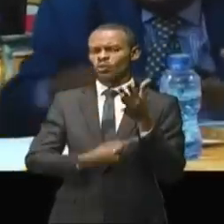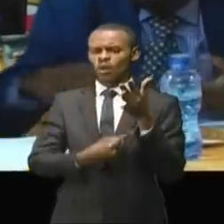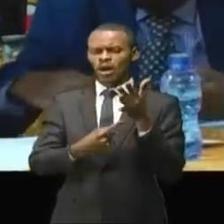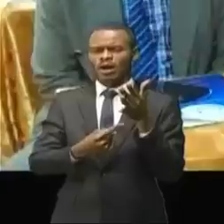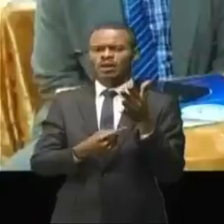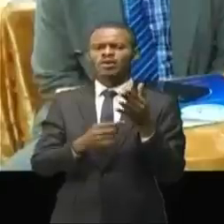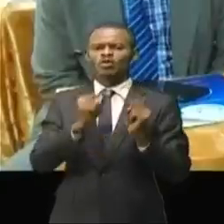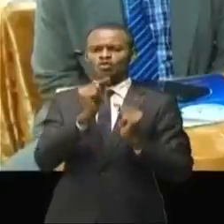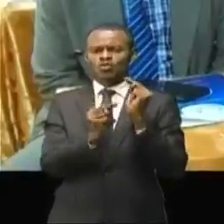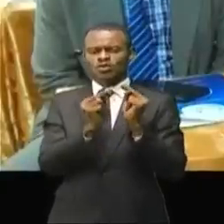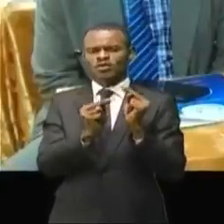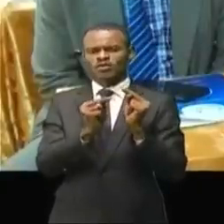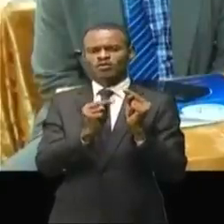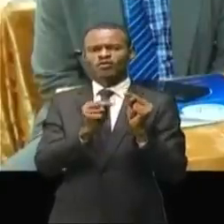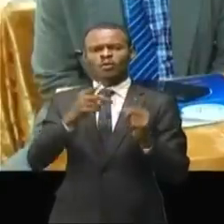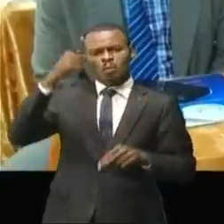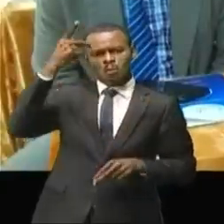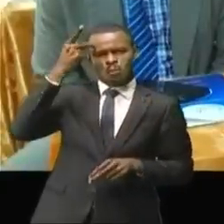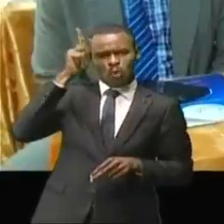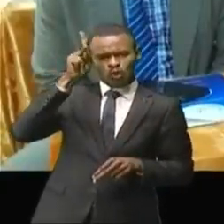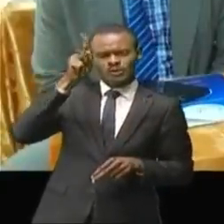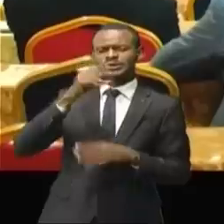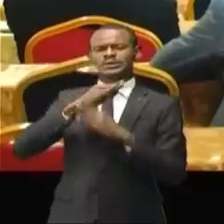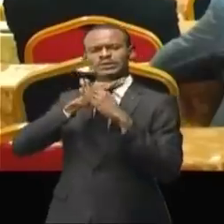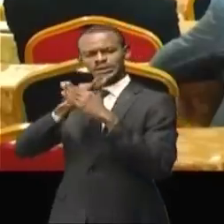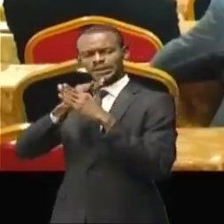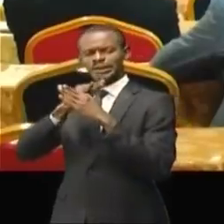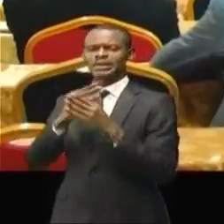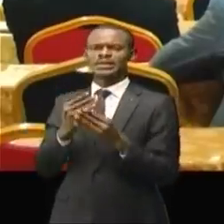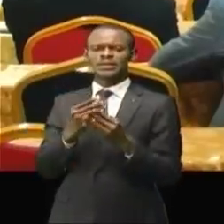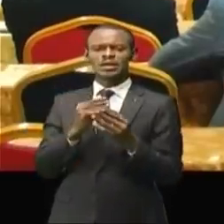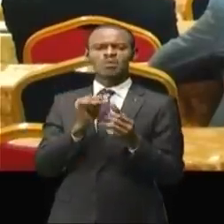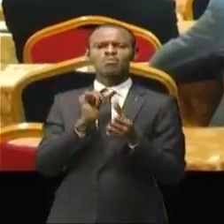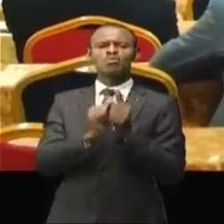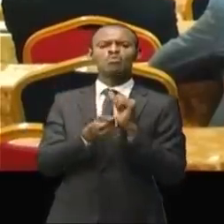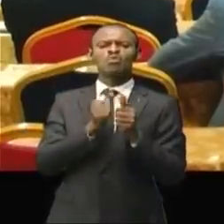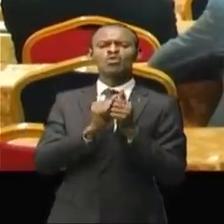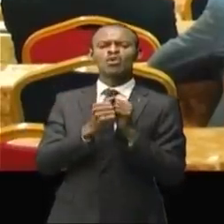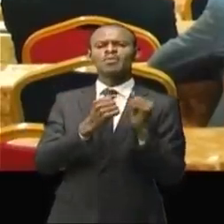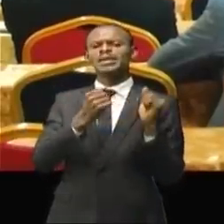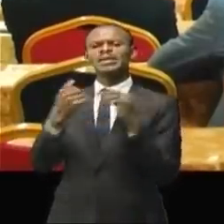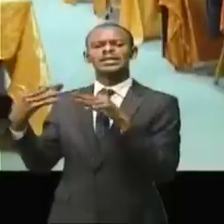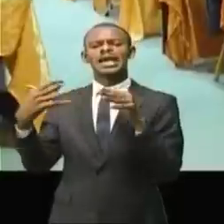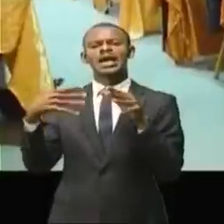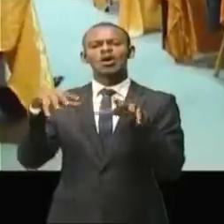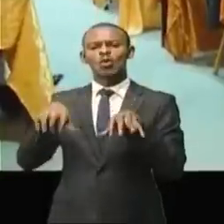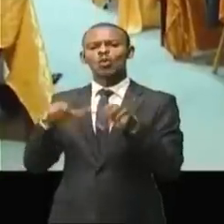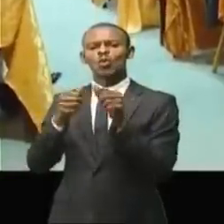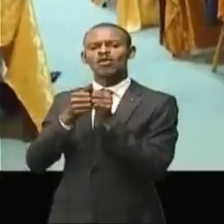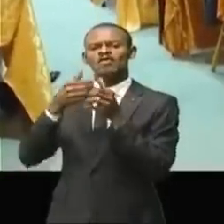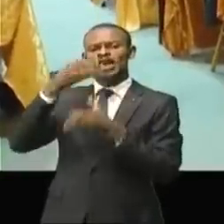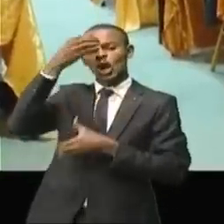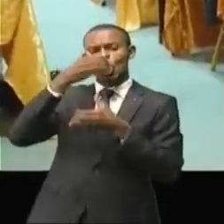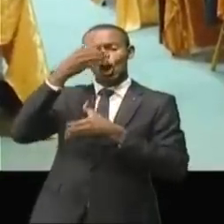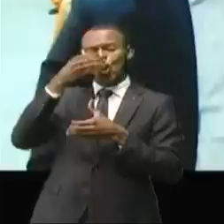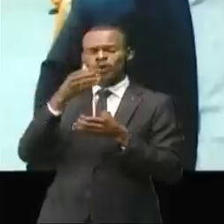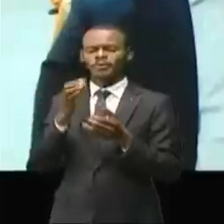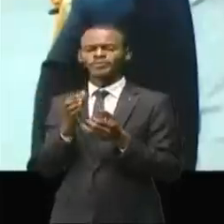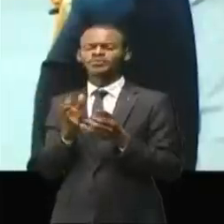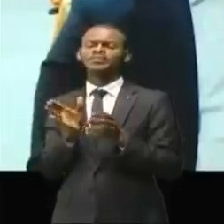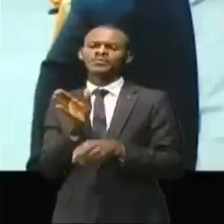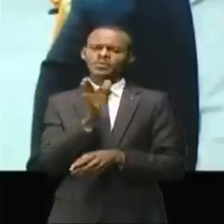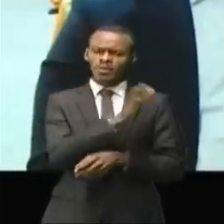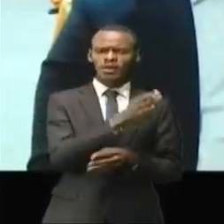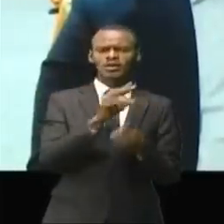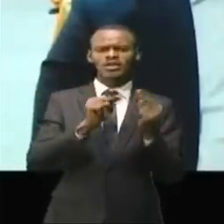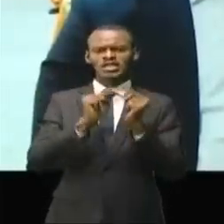de l'agression dont fait face la RDC face à son voisin le Rwanda et sur le plan économique le